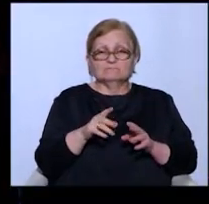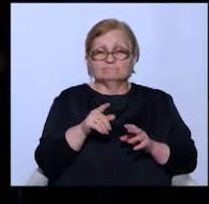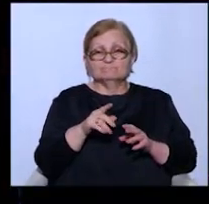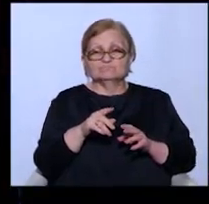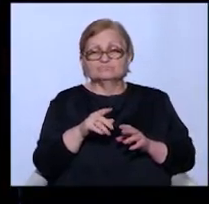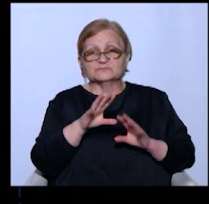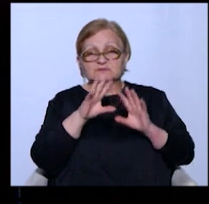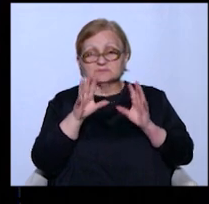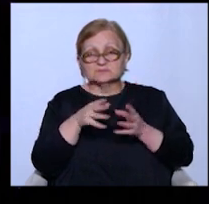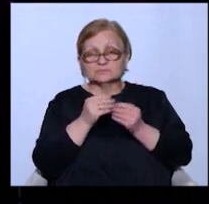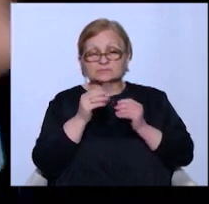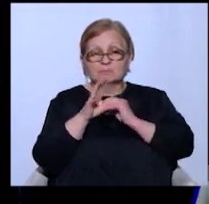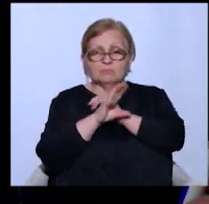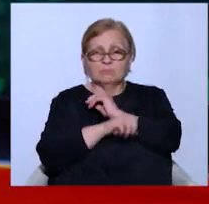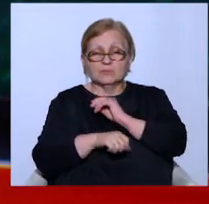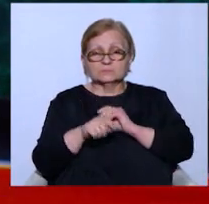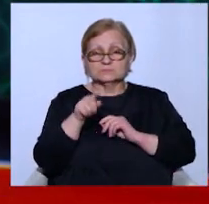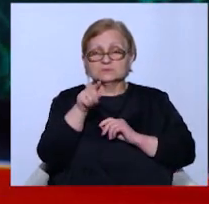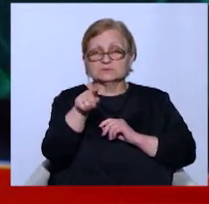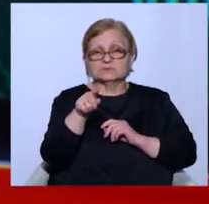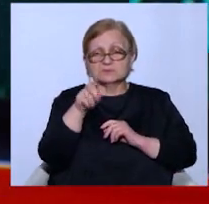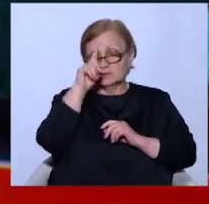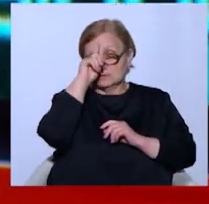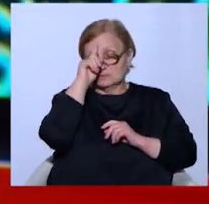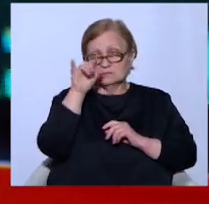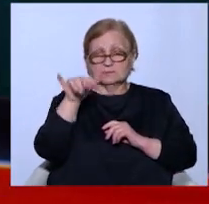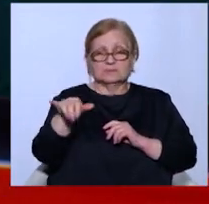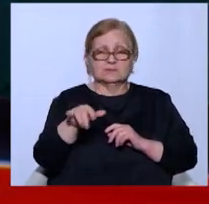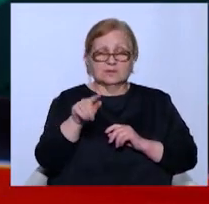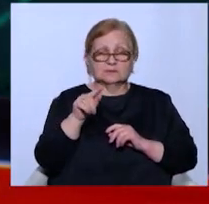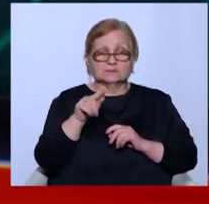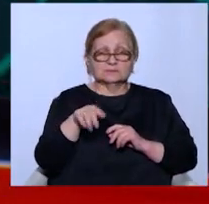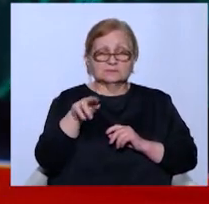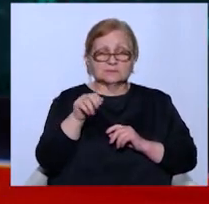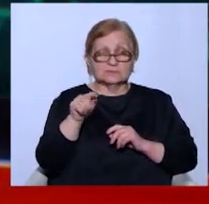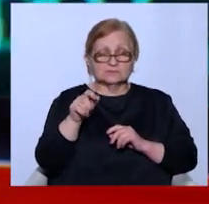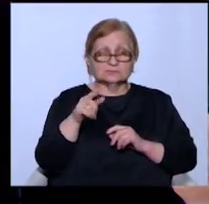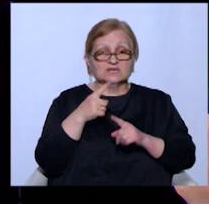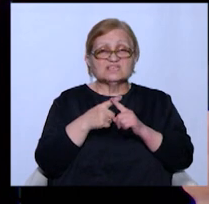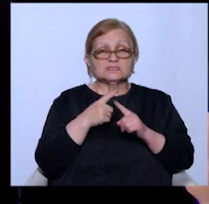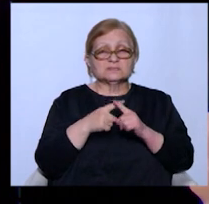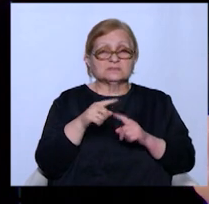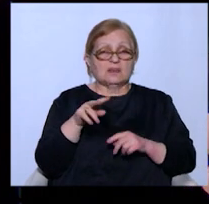გამოაკლო მესამედი, დარჩა იმდენივე რამდენიც ჰქონდა დათოს. ანუ დარჩა X-ი ლარი.